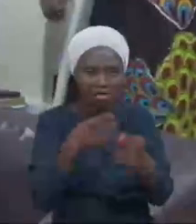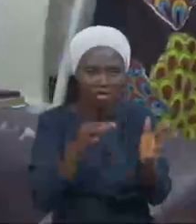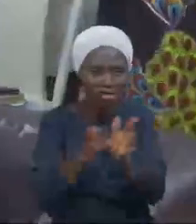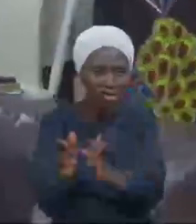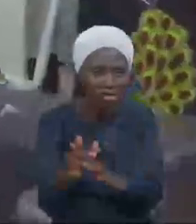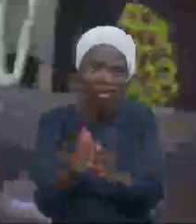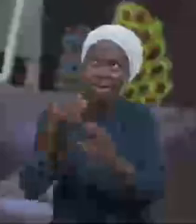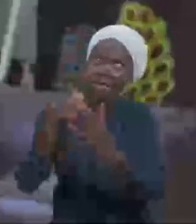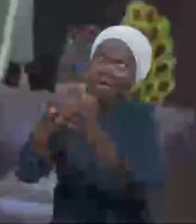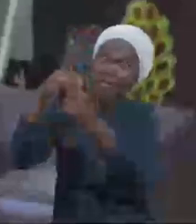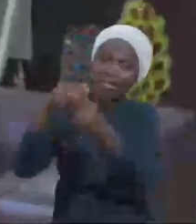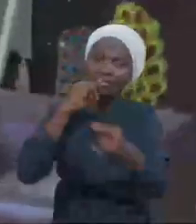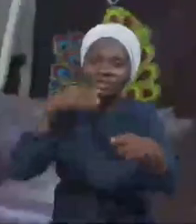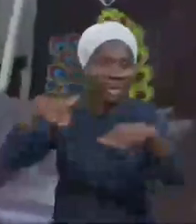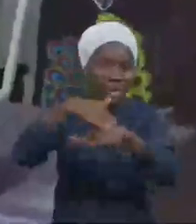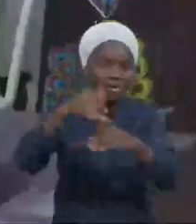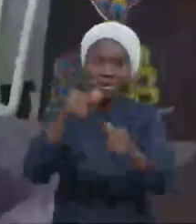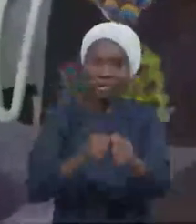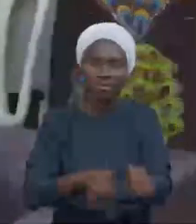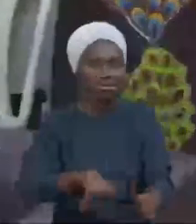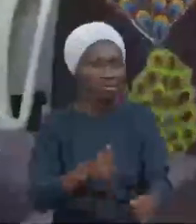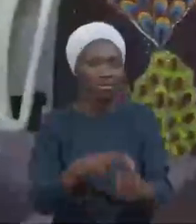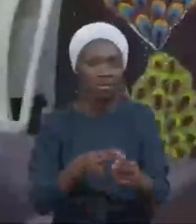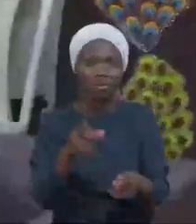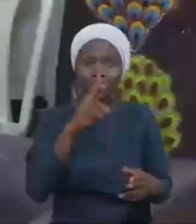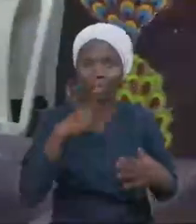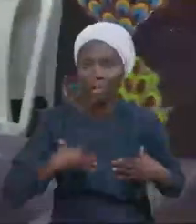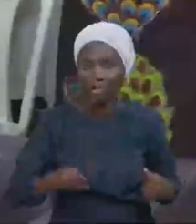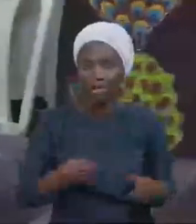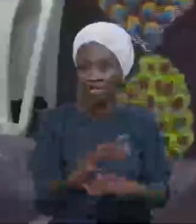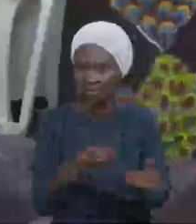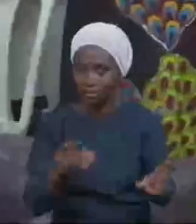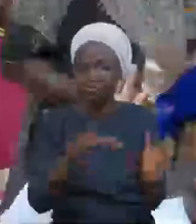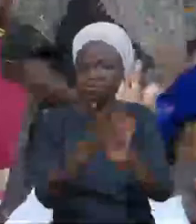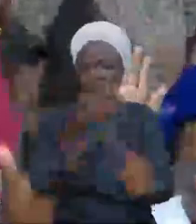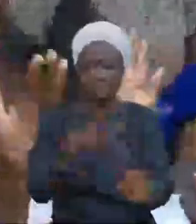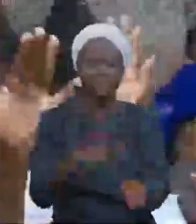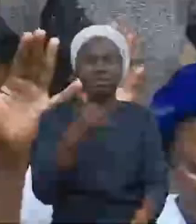de tous les noms. Tu es guéri, délivré au nom de Jésus.